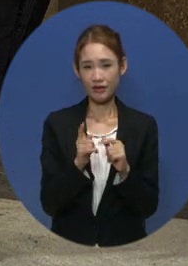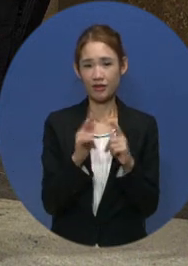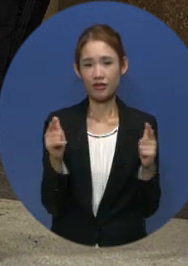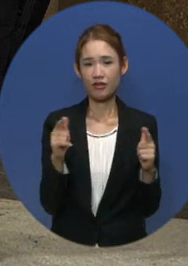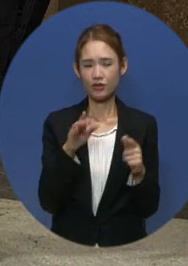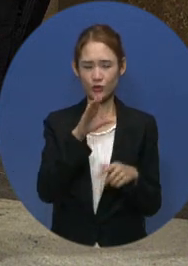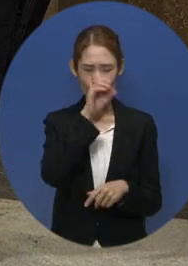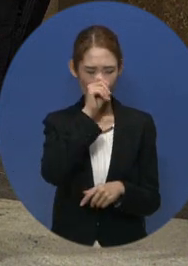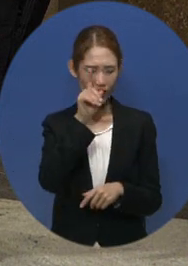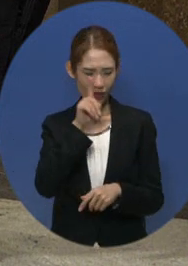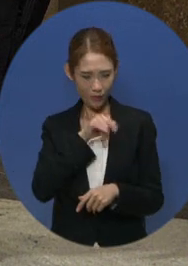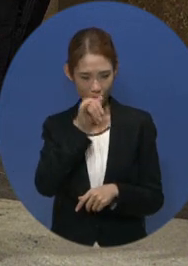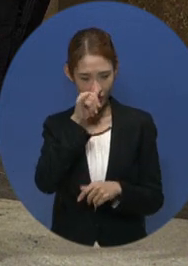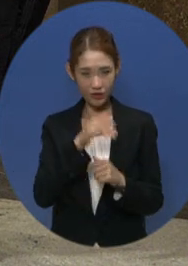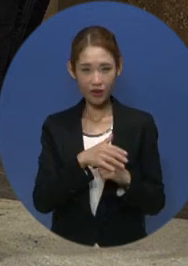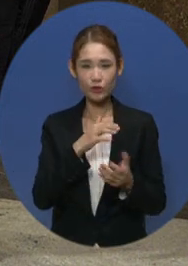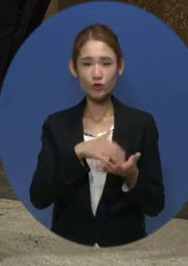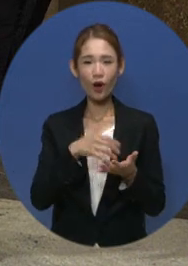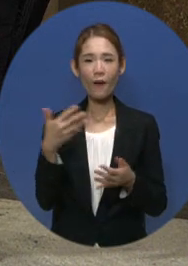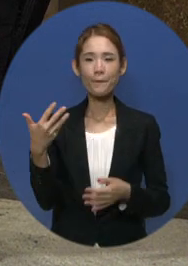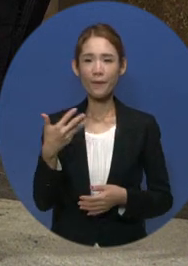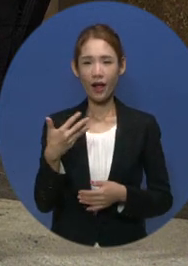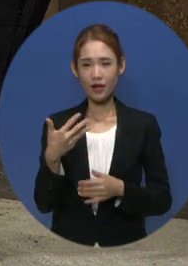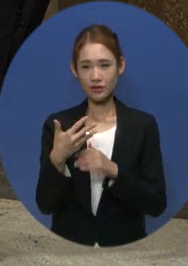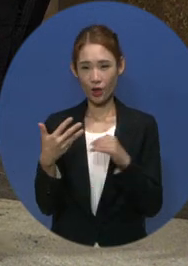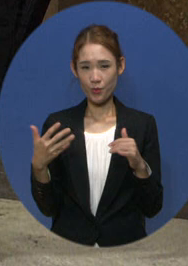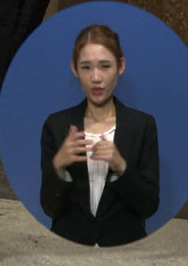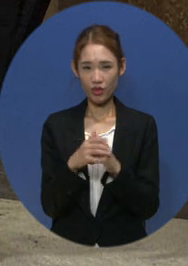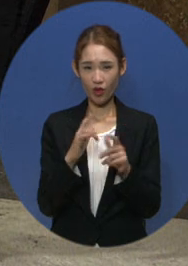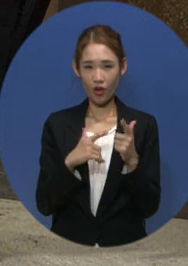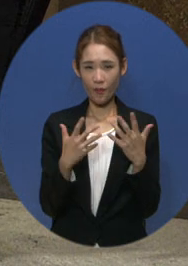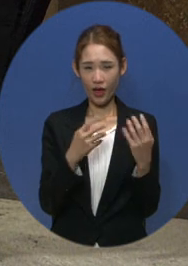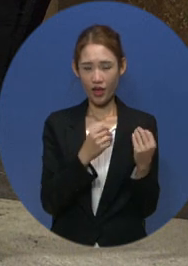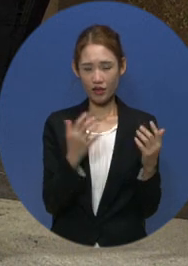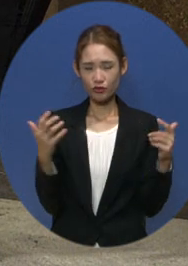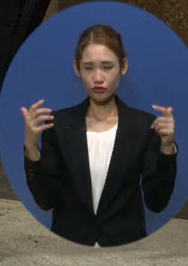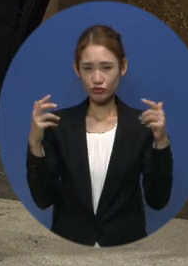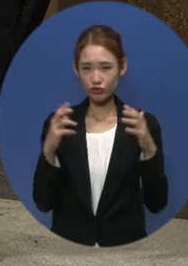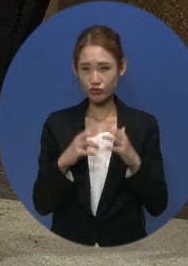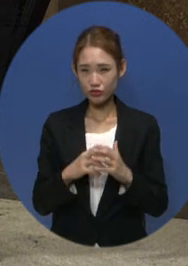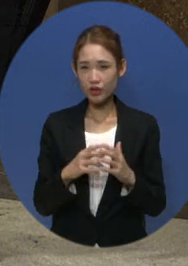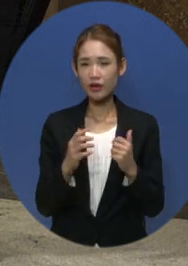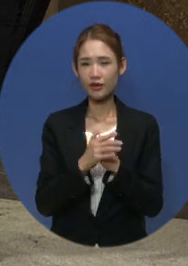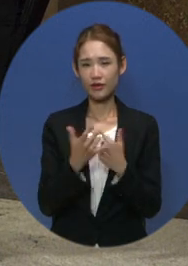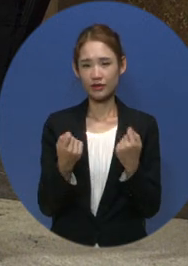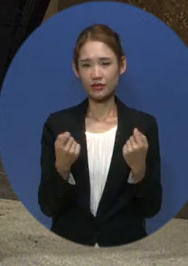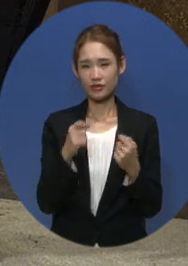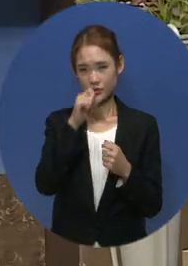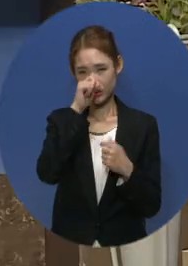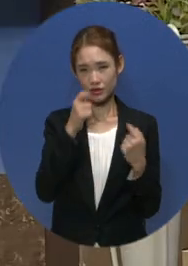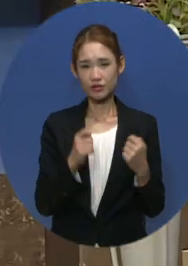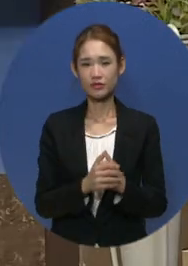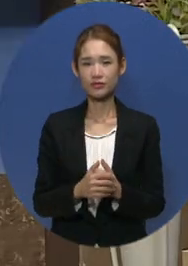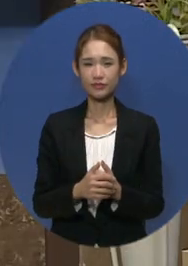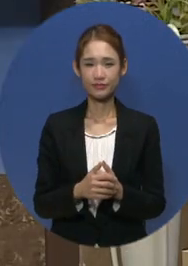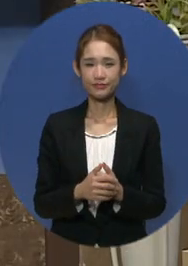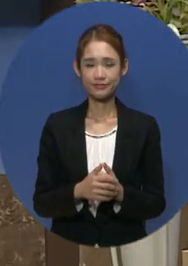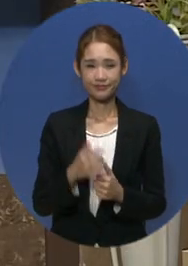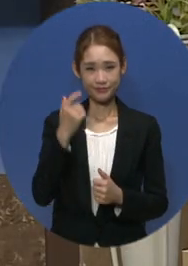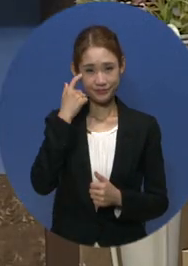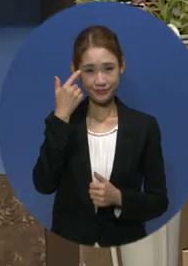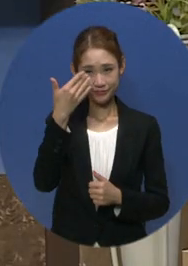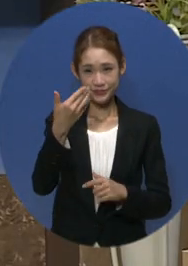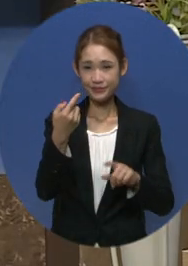있지만 말씀하신 것처럼 8천 명이라는 또 더 예, 많은 예, 예. 다수가 모일 수 있었던 예, 그런 장점도 예, 그렇죠. 있었던 것 같은데요. 네, 네. 그럼 이제 또